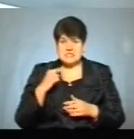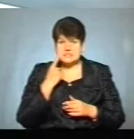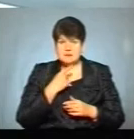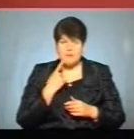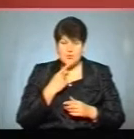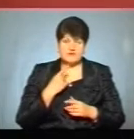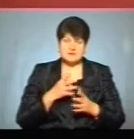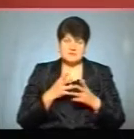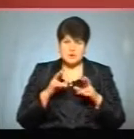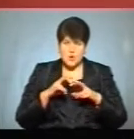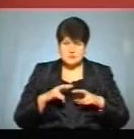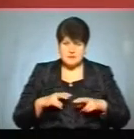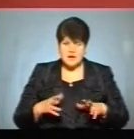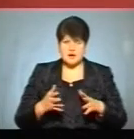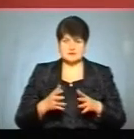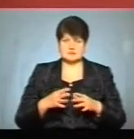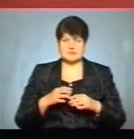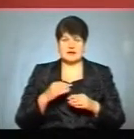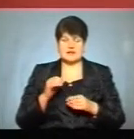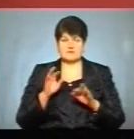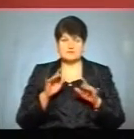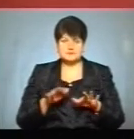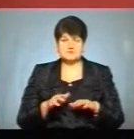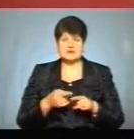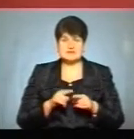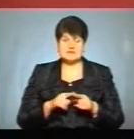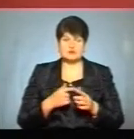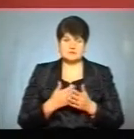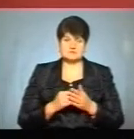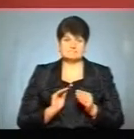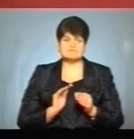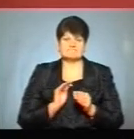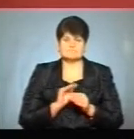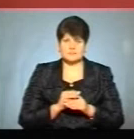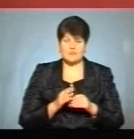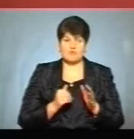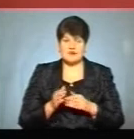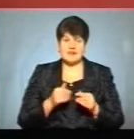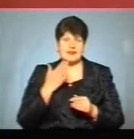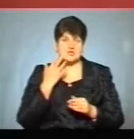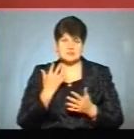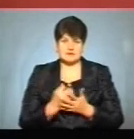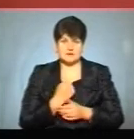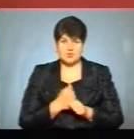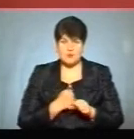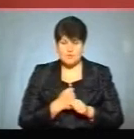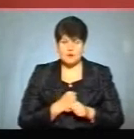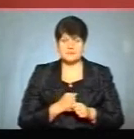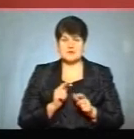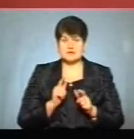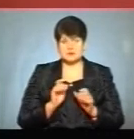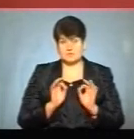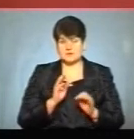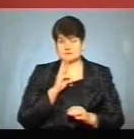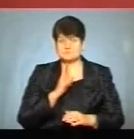більше ти розбираєшся в такій, може, IT-сфері, і це буде як прикладним до твоєї професії, тим швидше і легше ти знайдеш роботу, і, звичайно, що з гідною оплатою